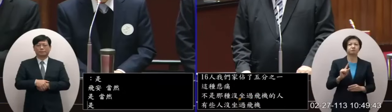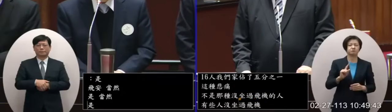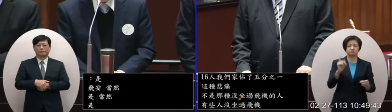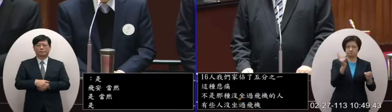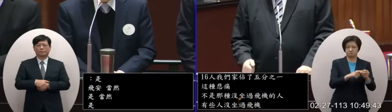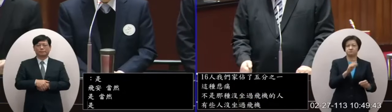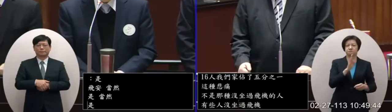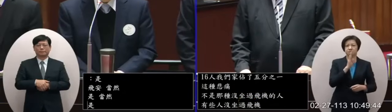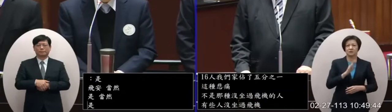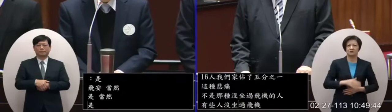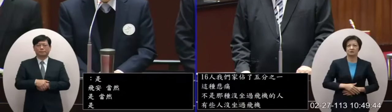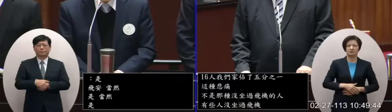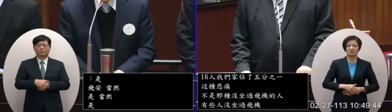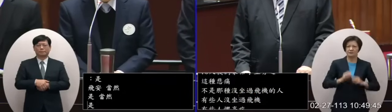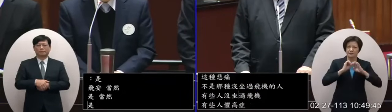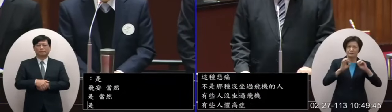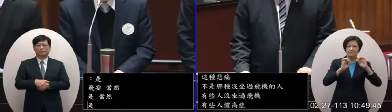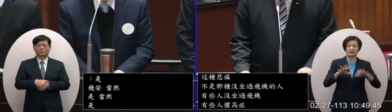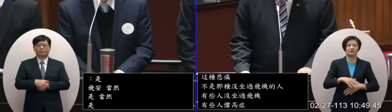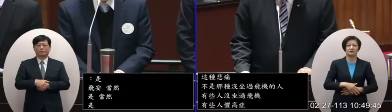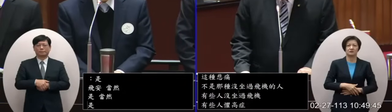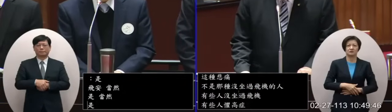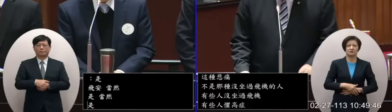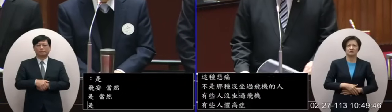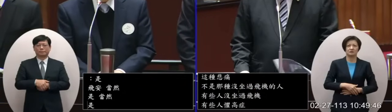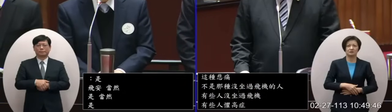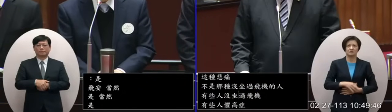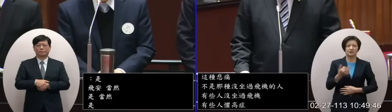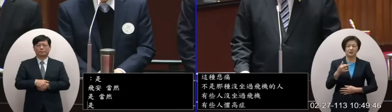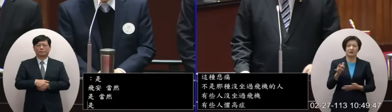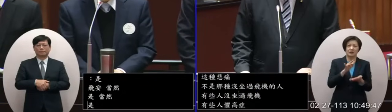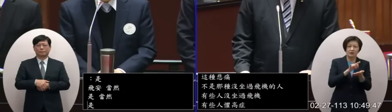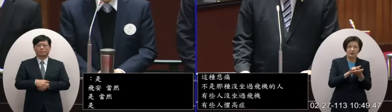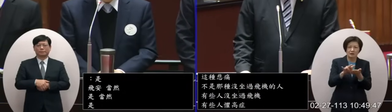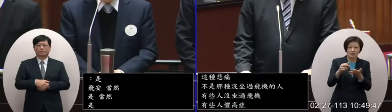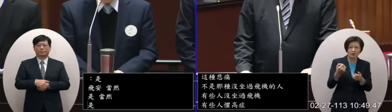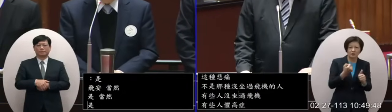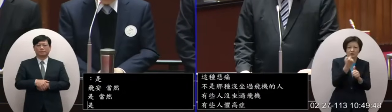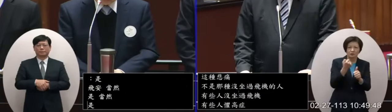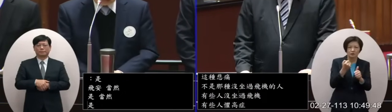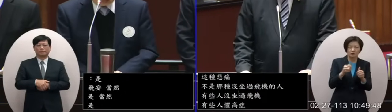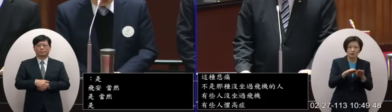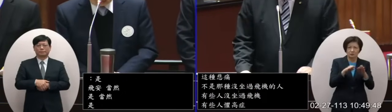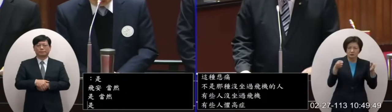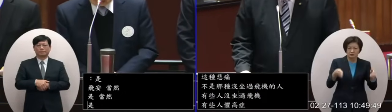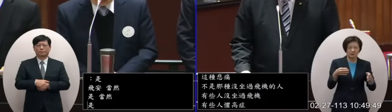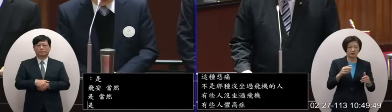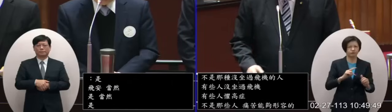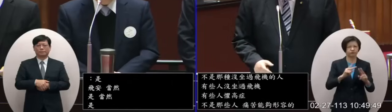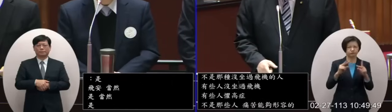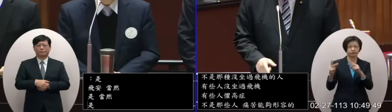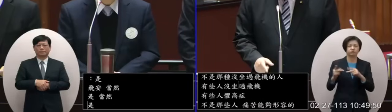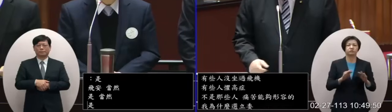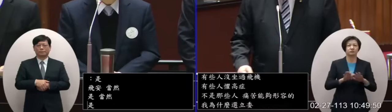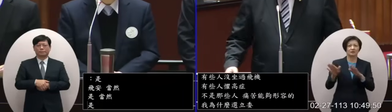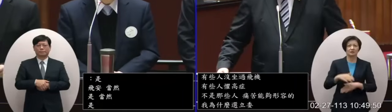啊，不停的呼吁，我们的机场要改善啊，这很重要。好，